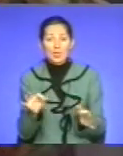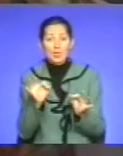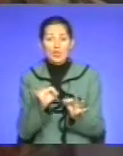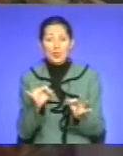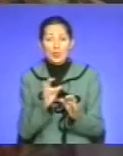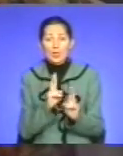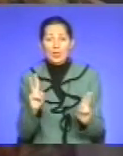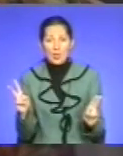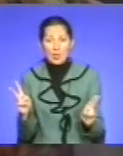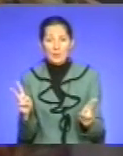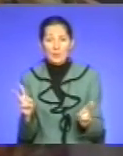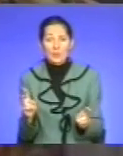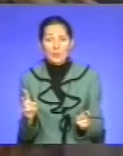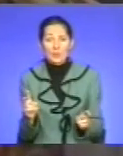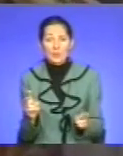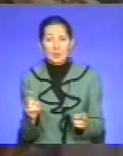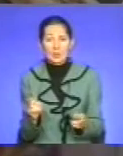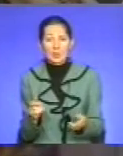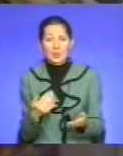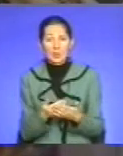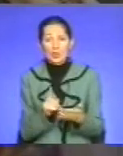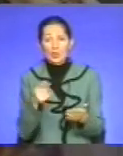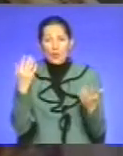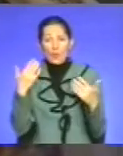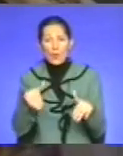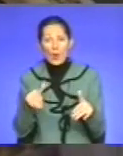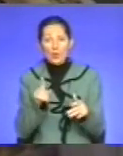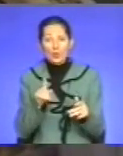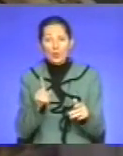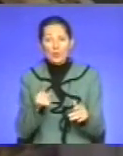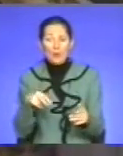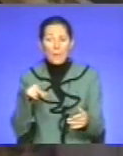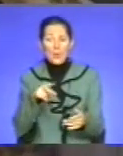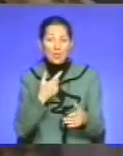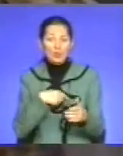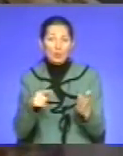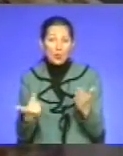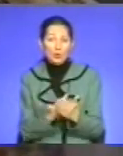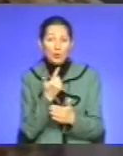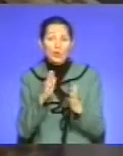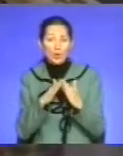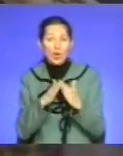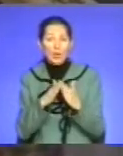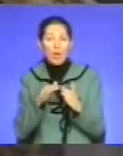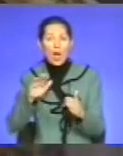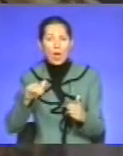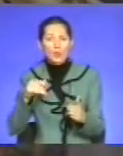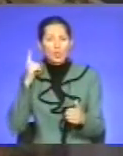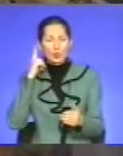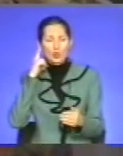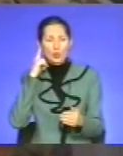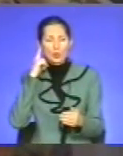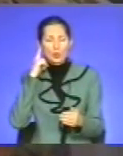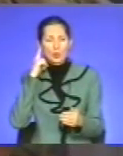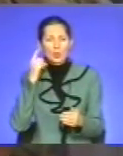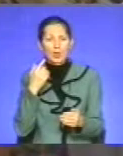нічого ніде. Би щось впало чи би щось таке. Ти пішла собі далі до хати. Аж потім чую, а